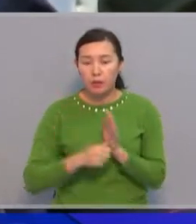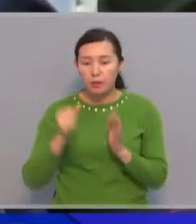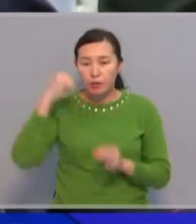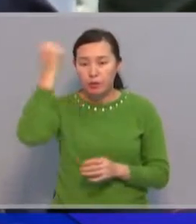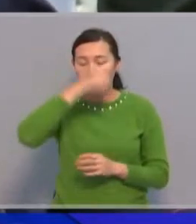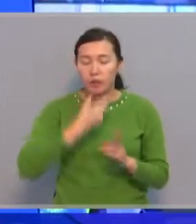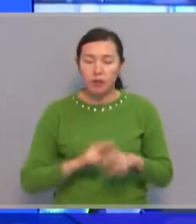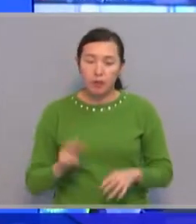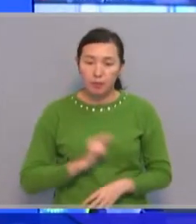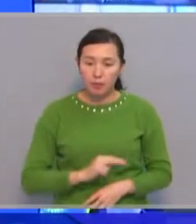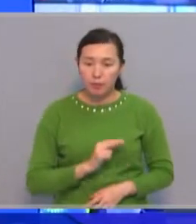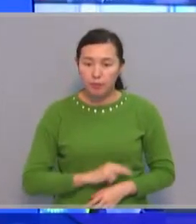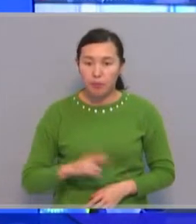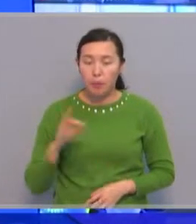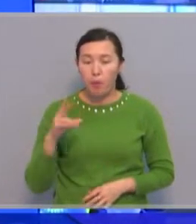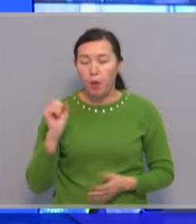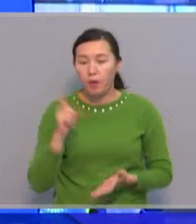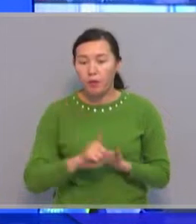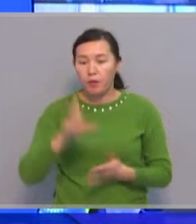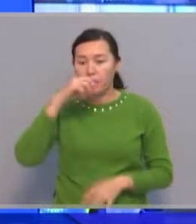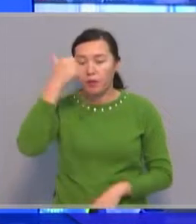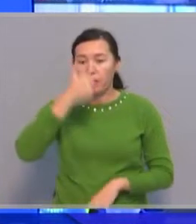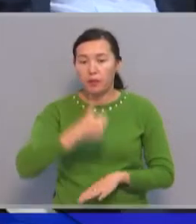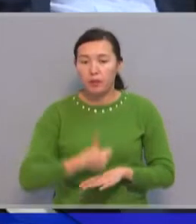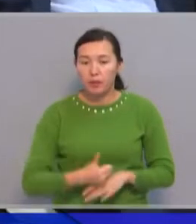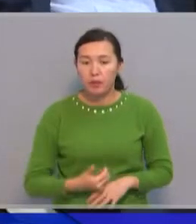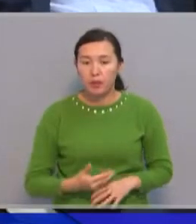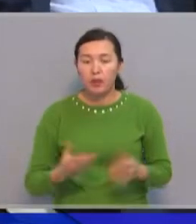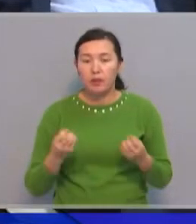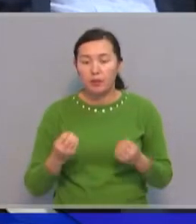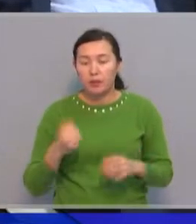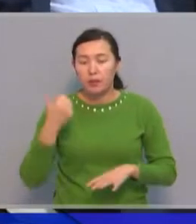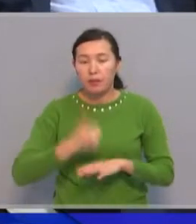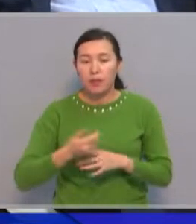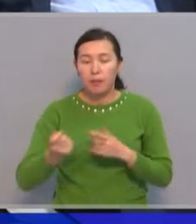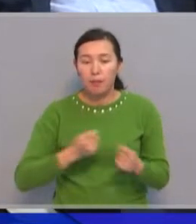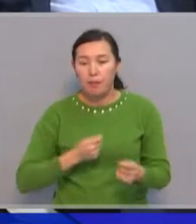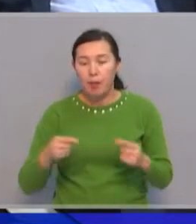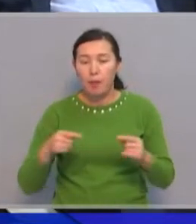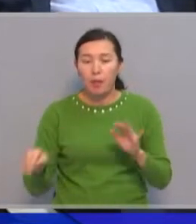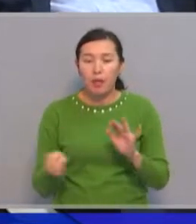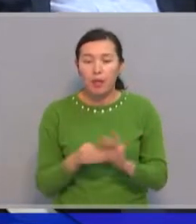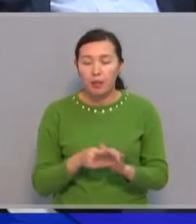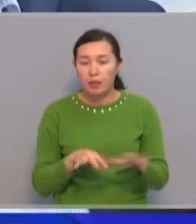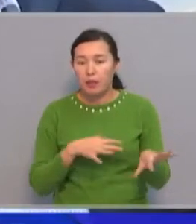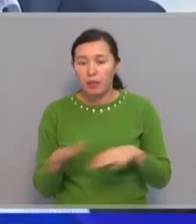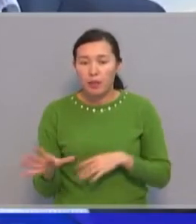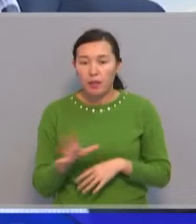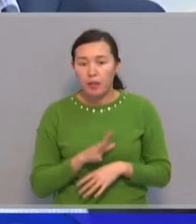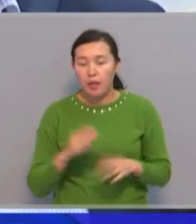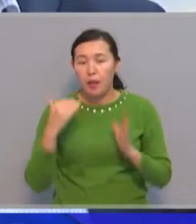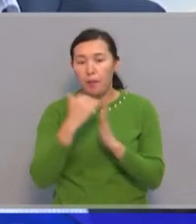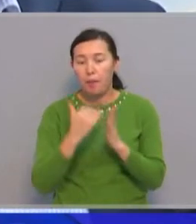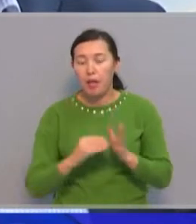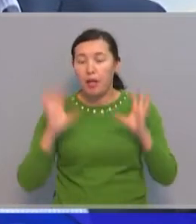2022-2026 годы, разрабатываемой по поручению главы государства. Кроме того, глава агентства по противодействию коррупции остановился на